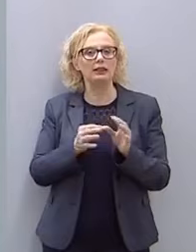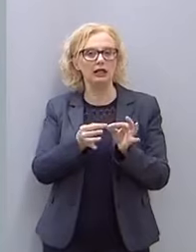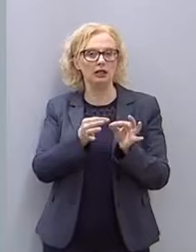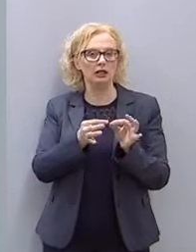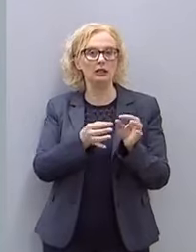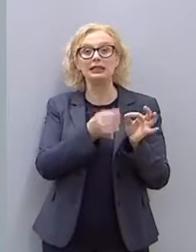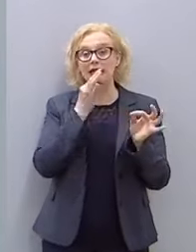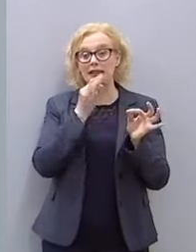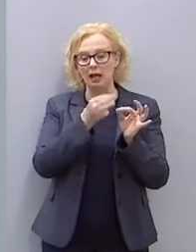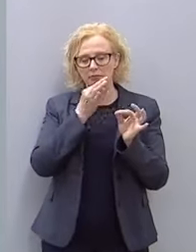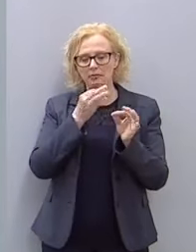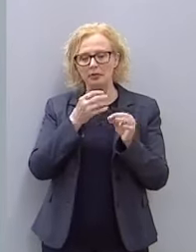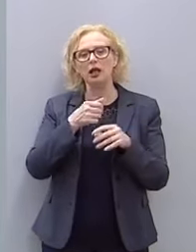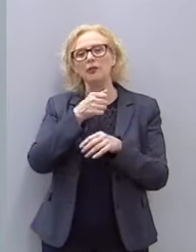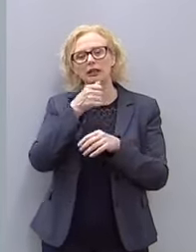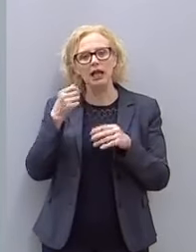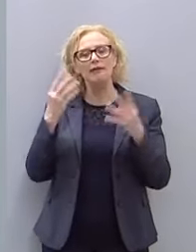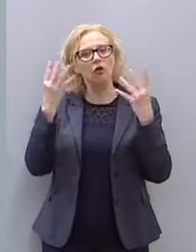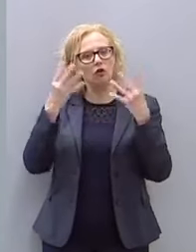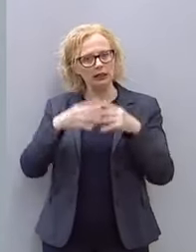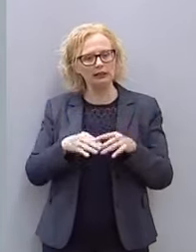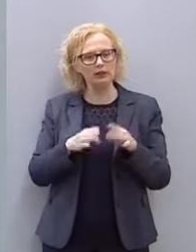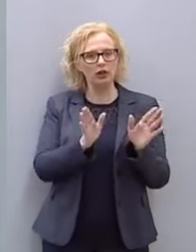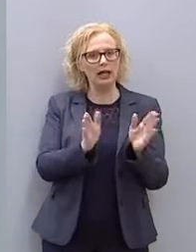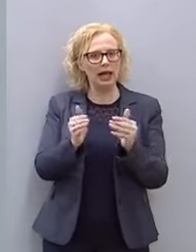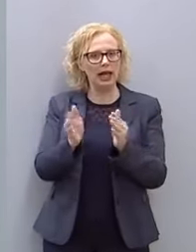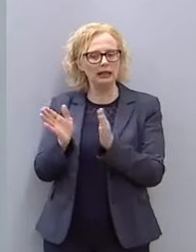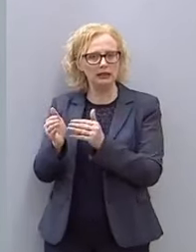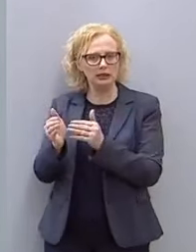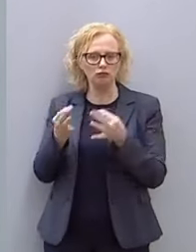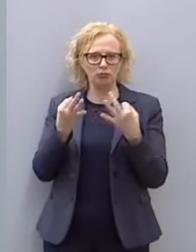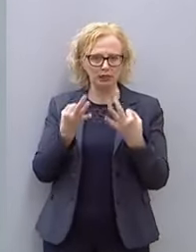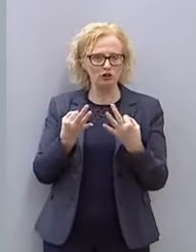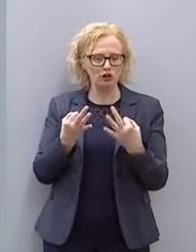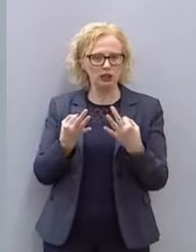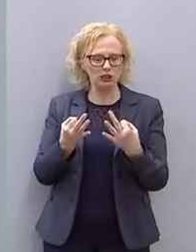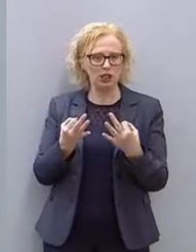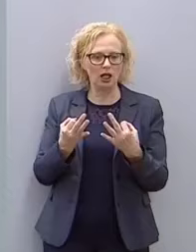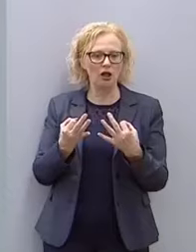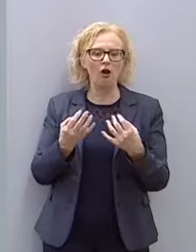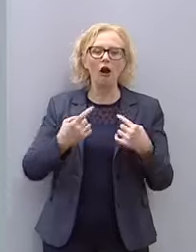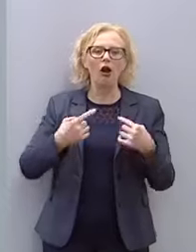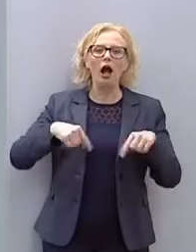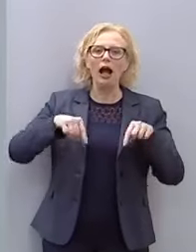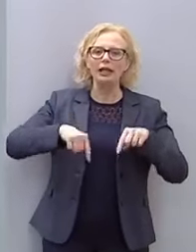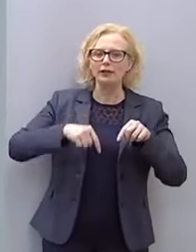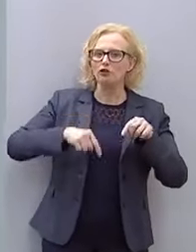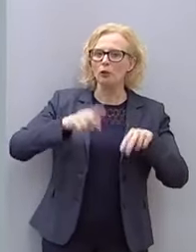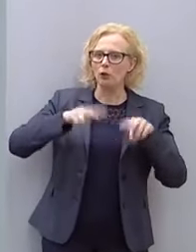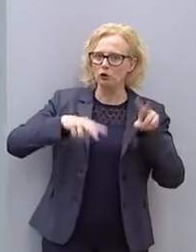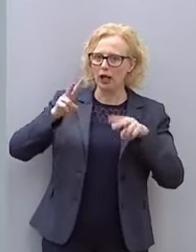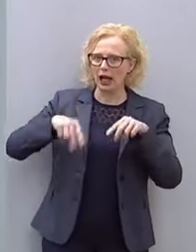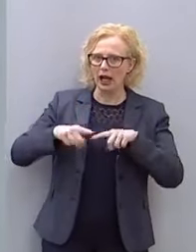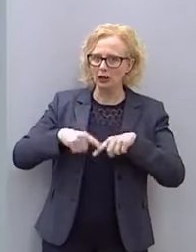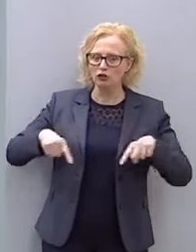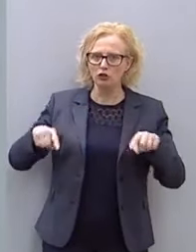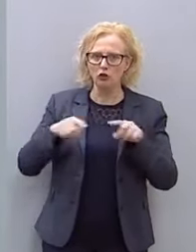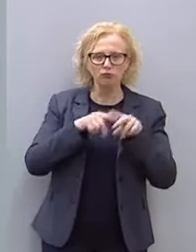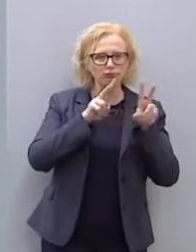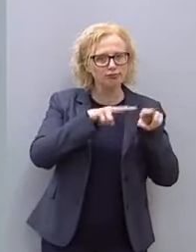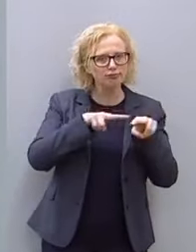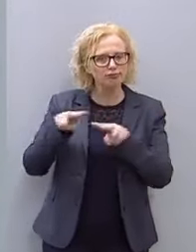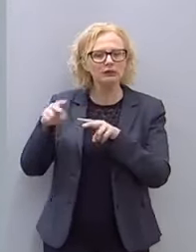servirà una organizzazione delle classi precisa e puntuale stiamo facendo un monitoraggio diciamo